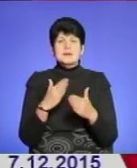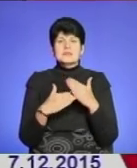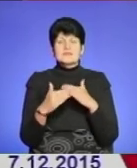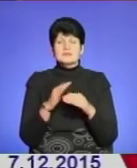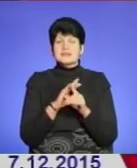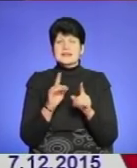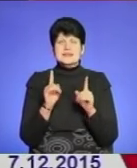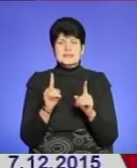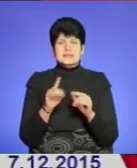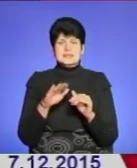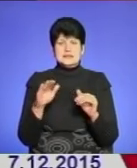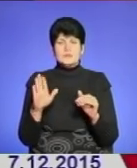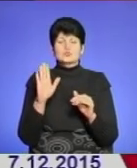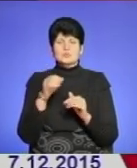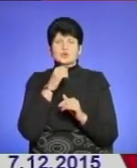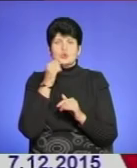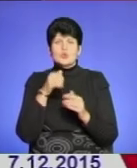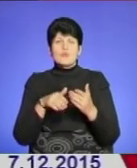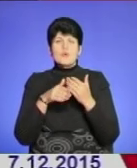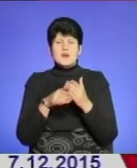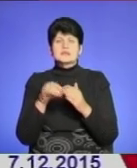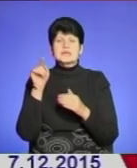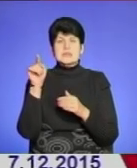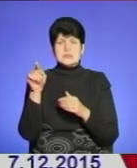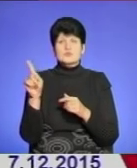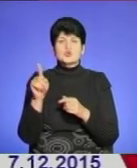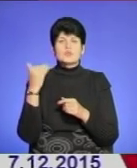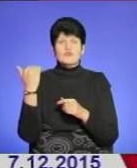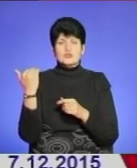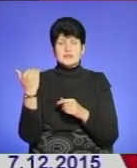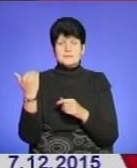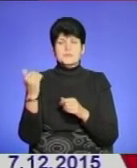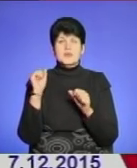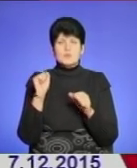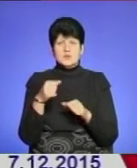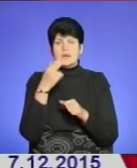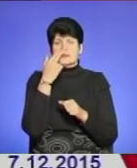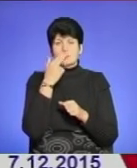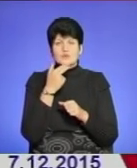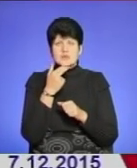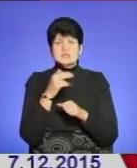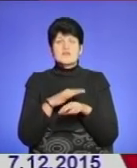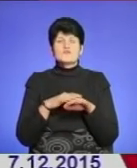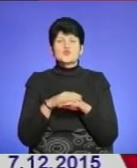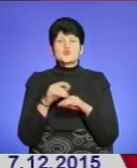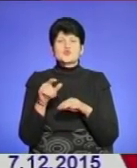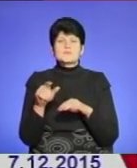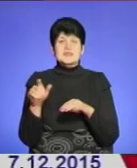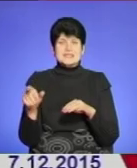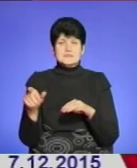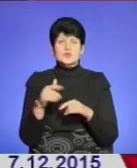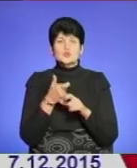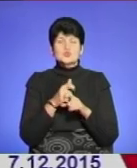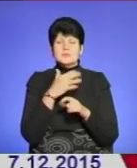не тільки дітками, будемо і дорослими. Допомагати їм, щоб вони могли адаптуватися в суспільстві. Дуже